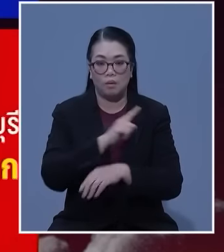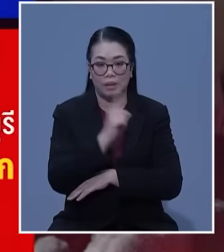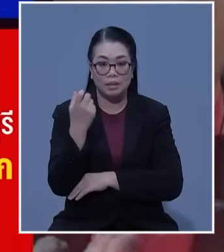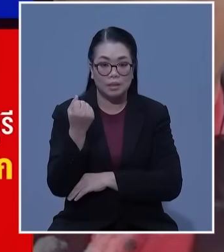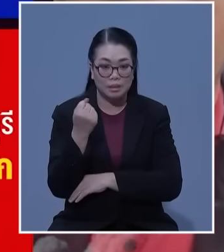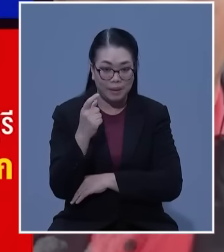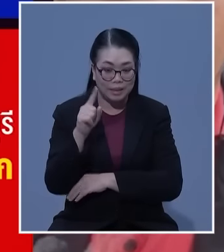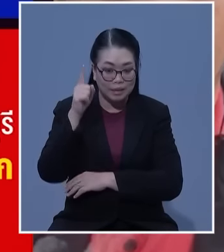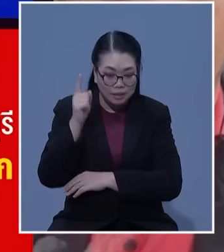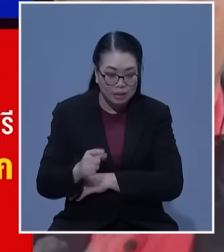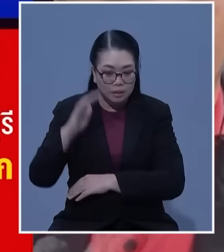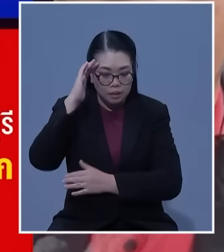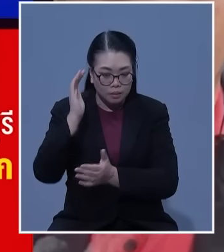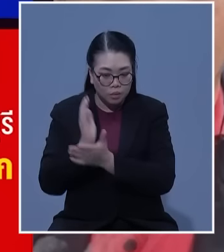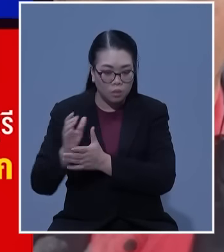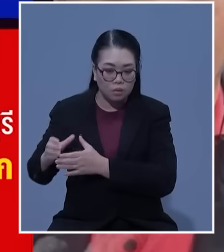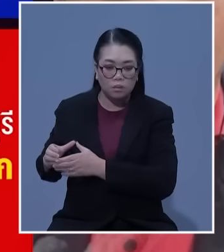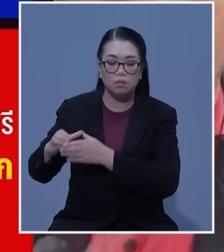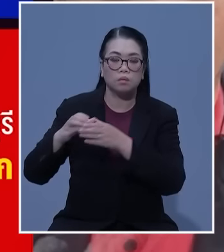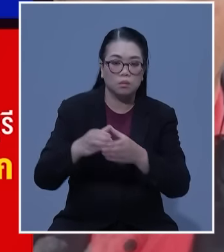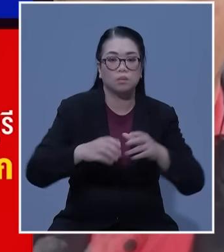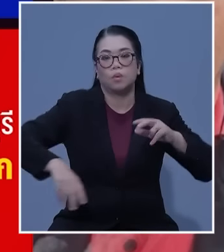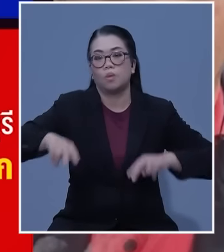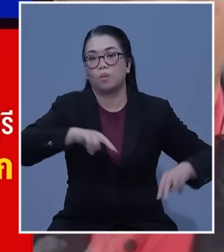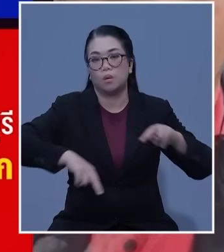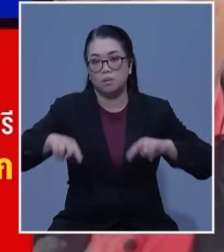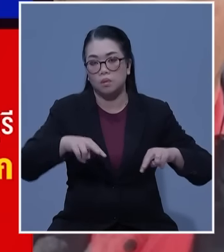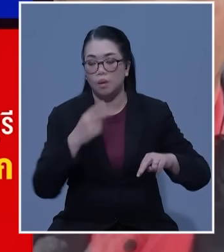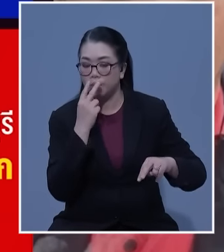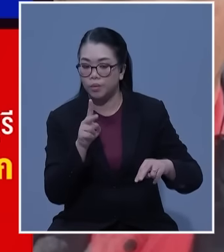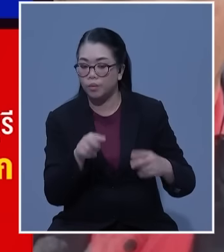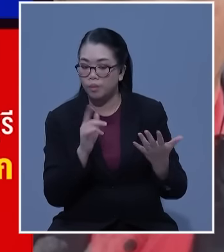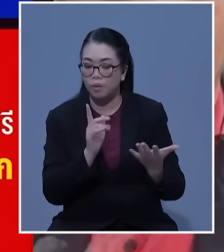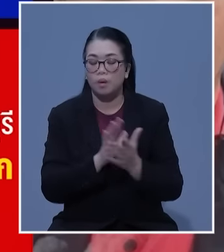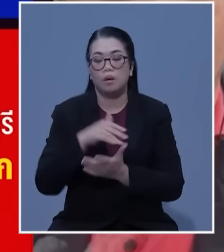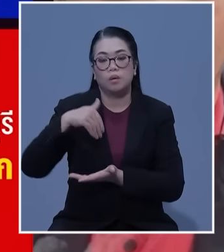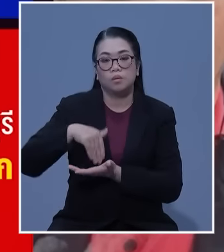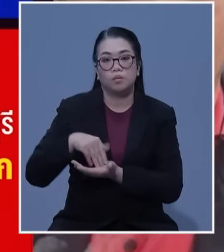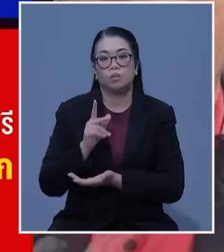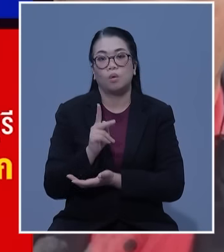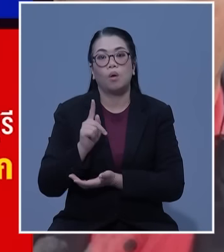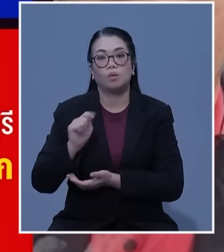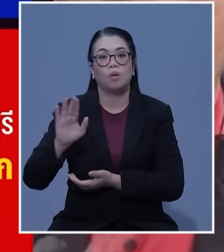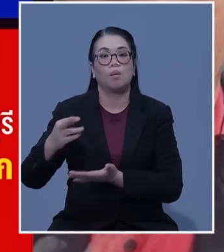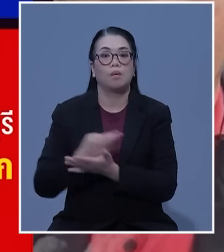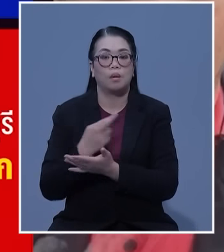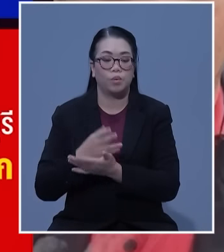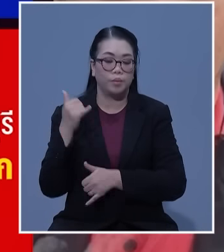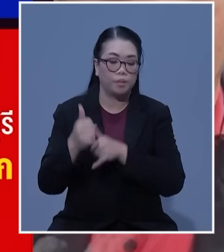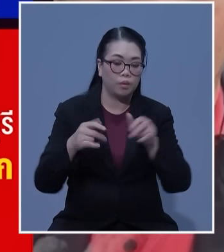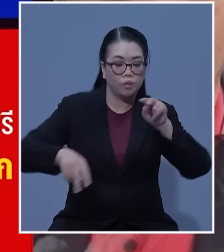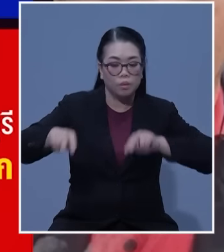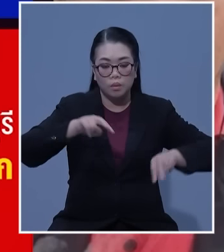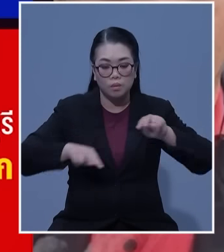พฤษภาคมตำรวจภูธรโพธารามชุดเคลื่อนที่เร็วและเจ้าหน้าที่กกตราชบุรีนะครับลงพื้นที่ไปตรวจ